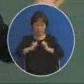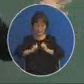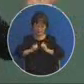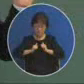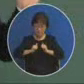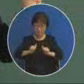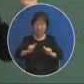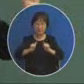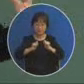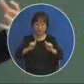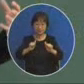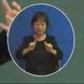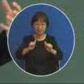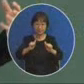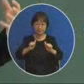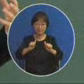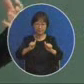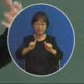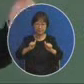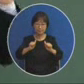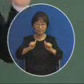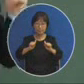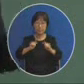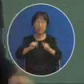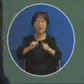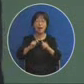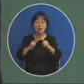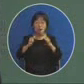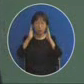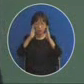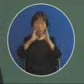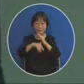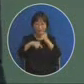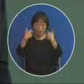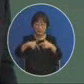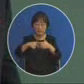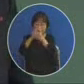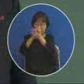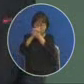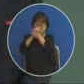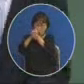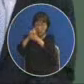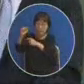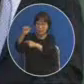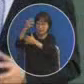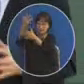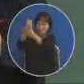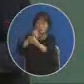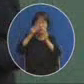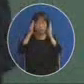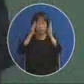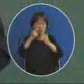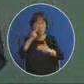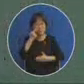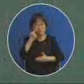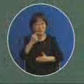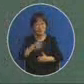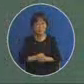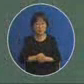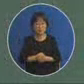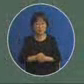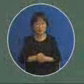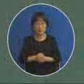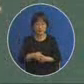And the rest, God will take care of it. 아직까지 한 번도 기도 속에서 공부해본 적이 없죠. 그거 하라는 겁니다. Until now, you've never studied inside of prayer. God wants you to do precisely